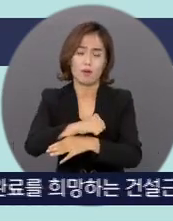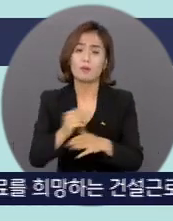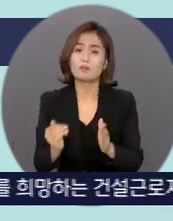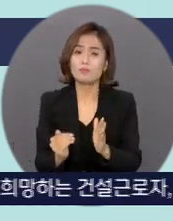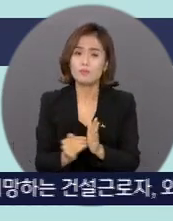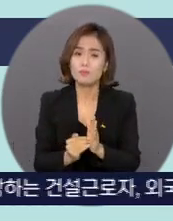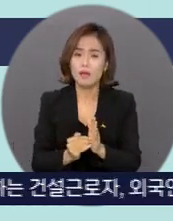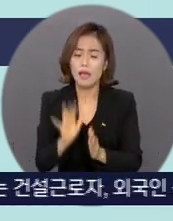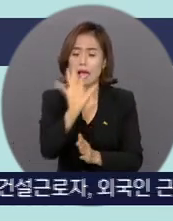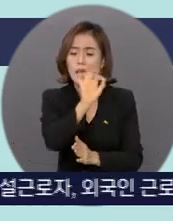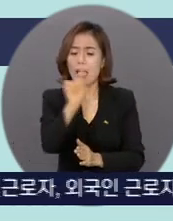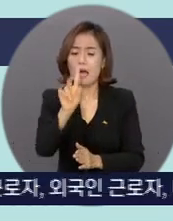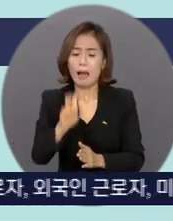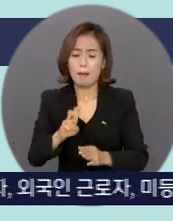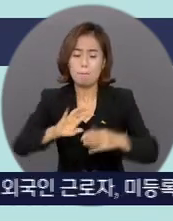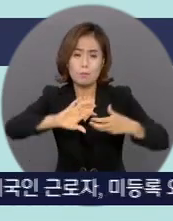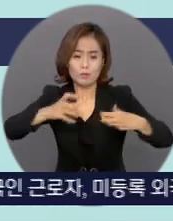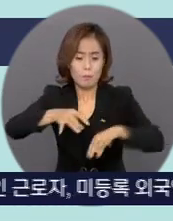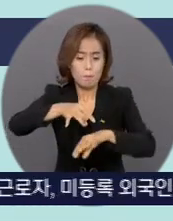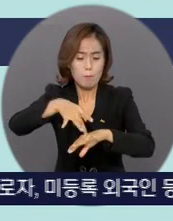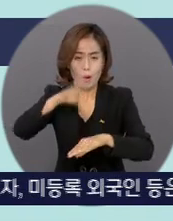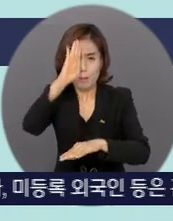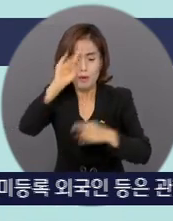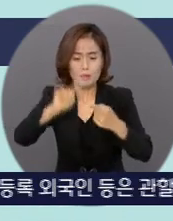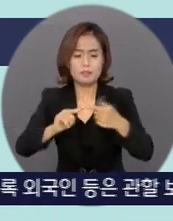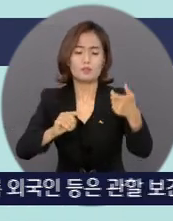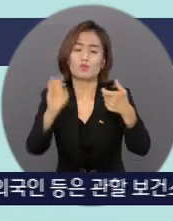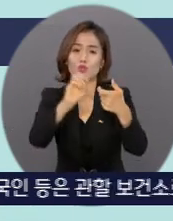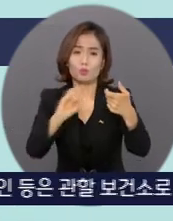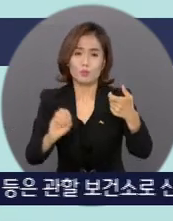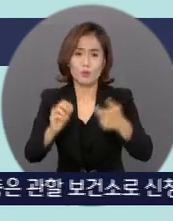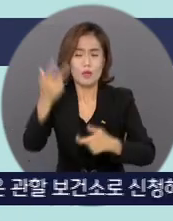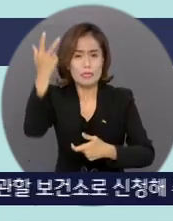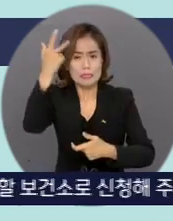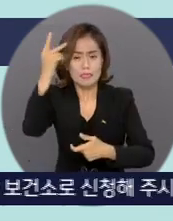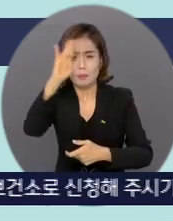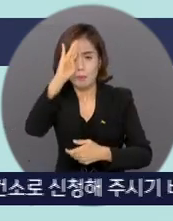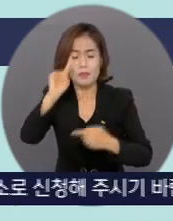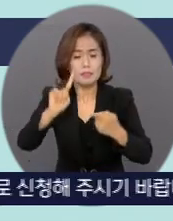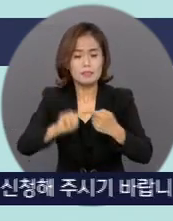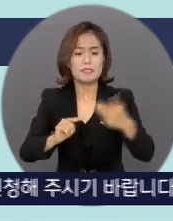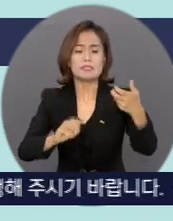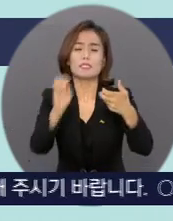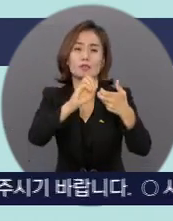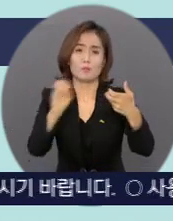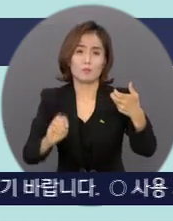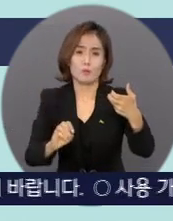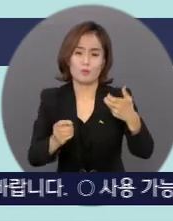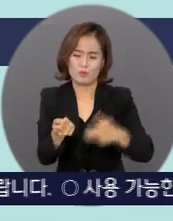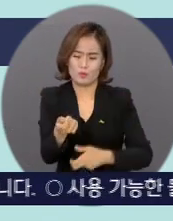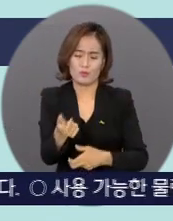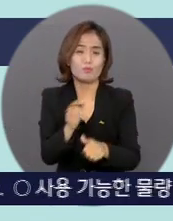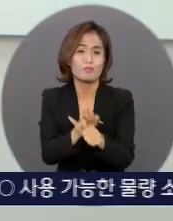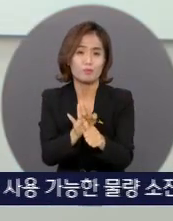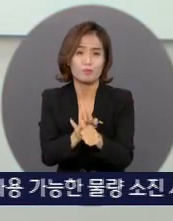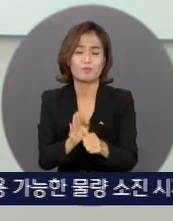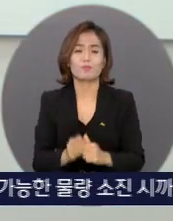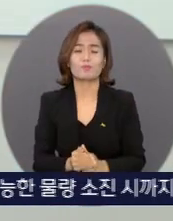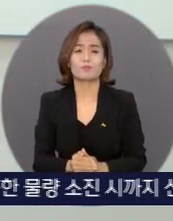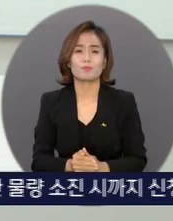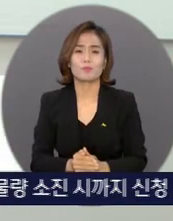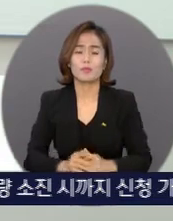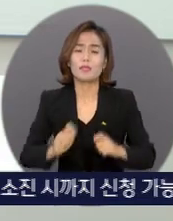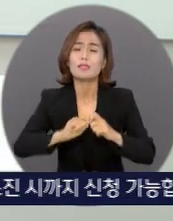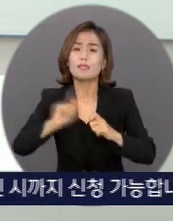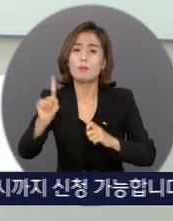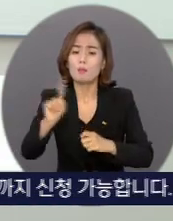못했고 암이나 근골격계 질환은 60%대, 정신질환의 경우에도 70%대에 머물렀습니다.